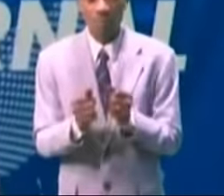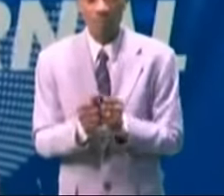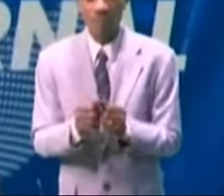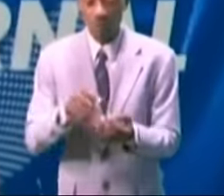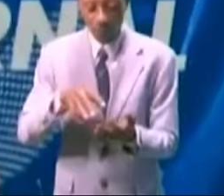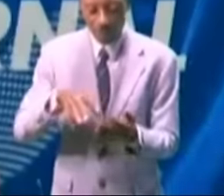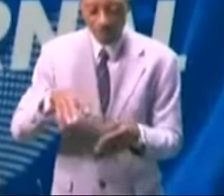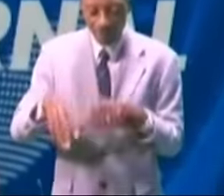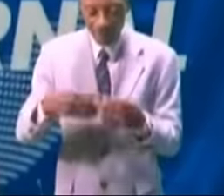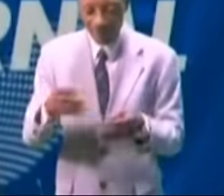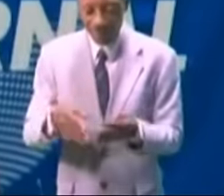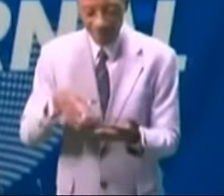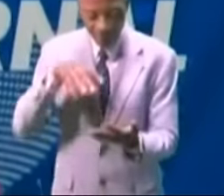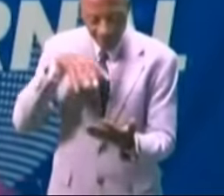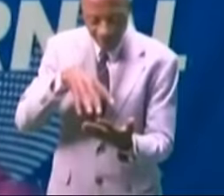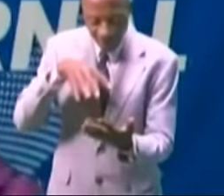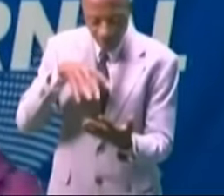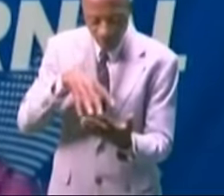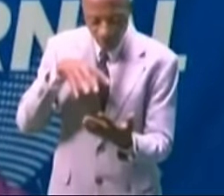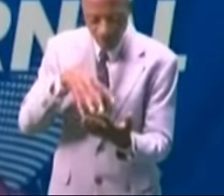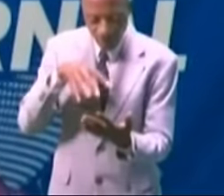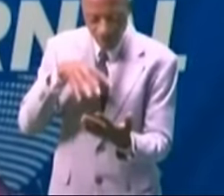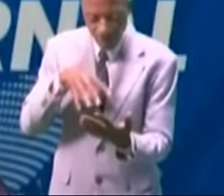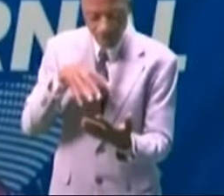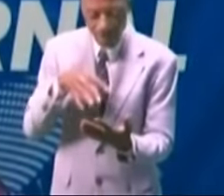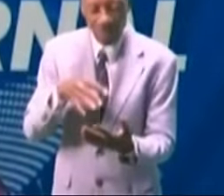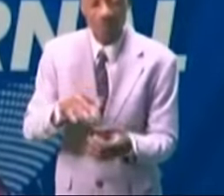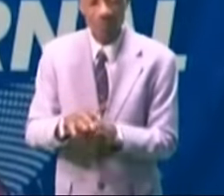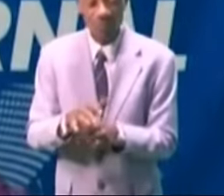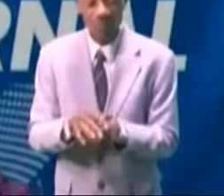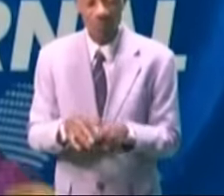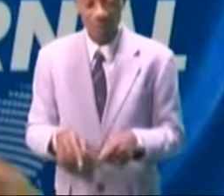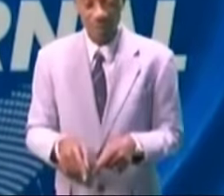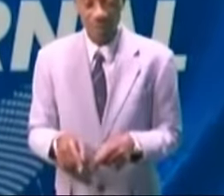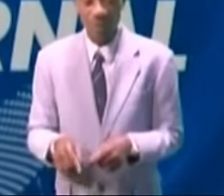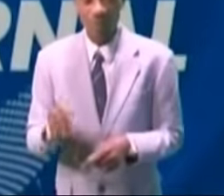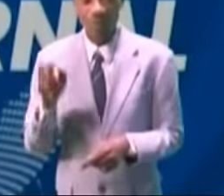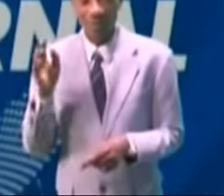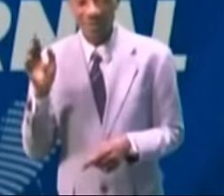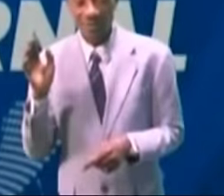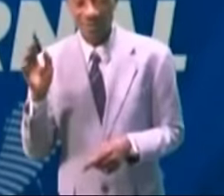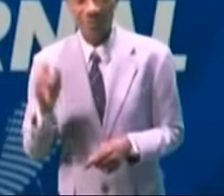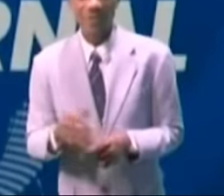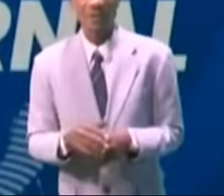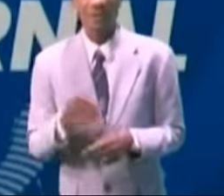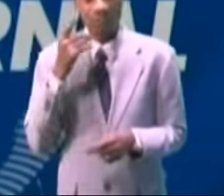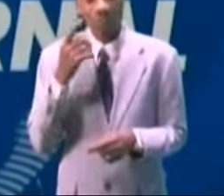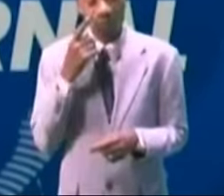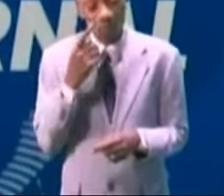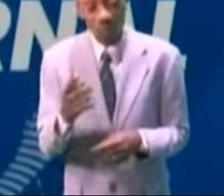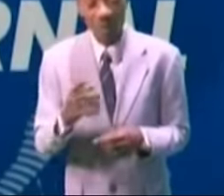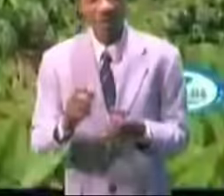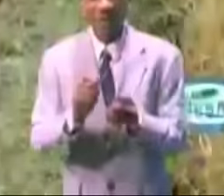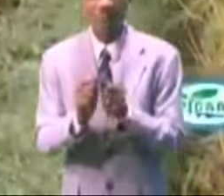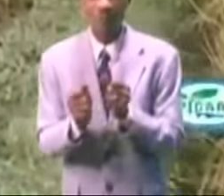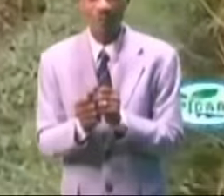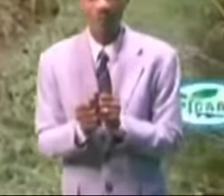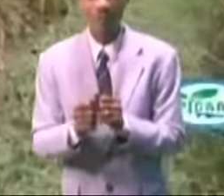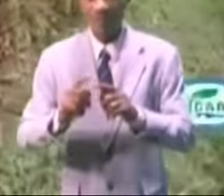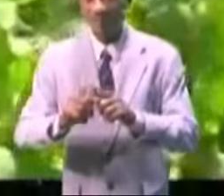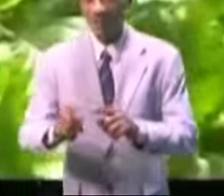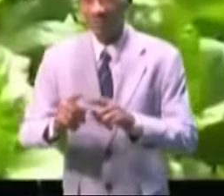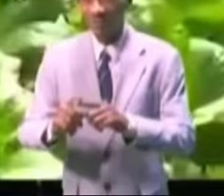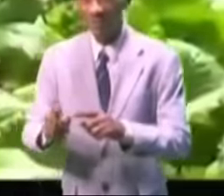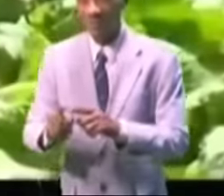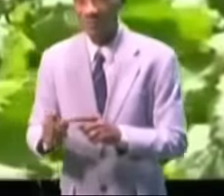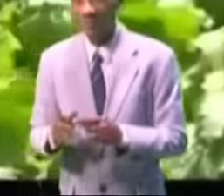faite sur l'utilisation de ces produits ici à Kinshasa, nous dit Eugénie Dadachabani. La majorité des